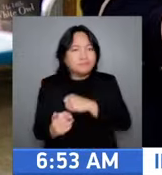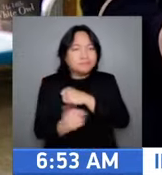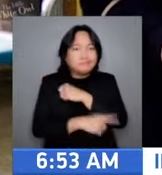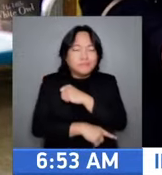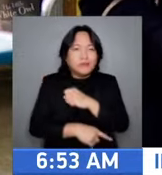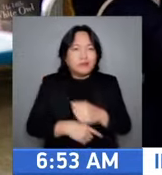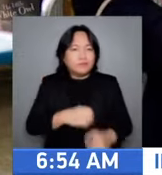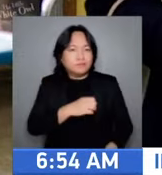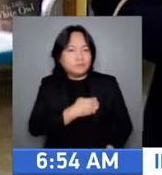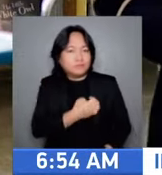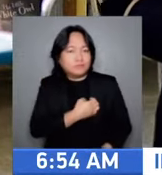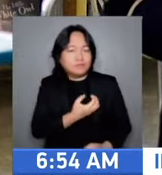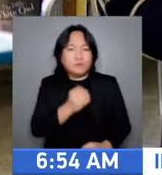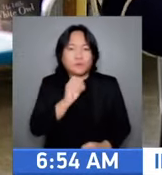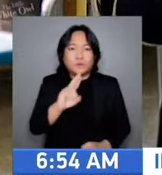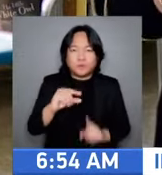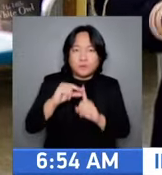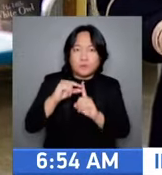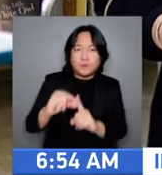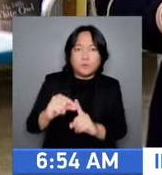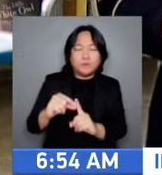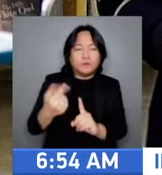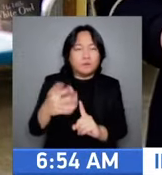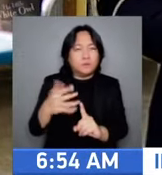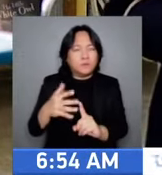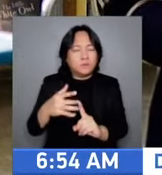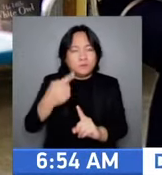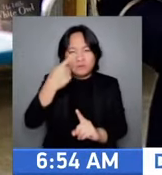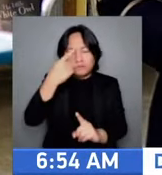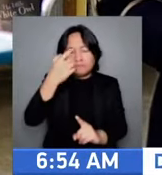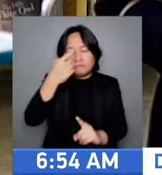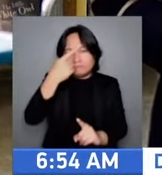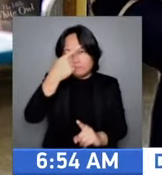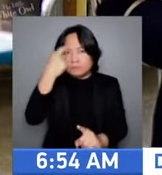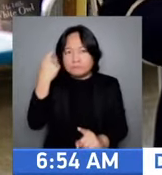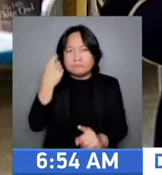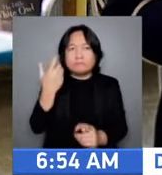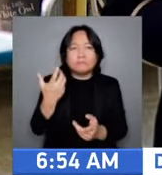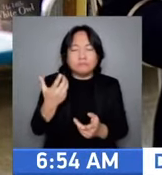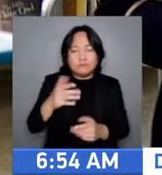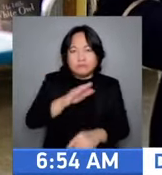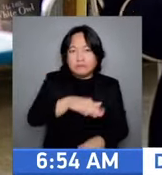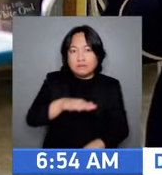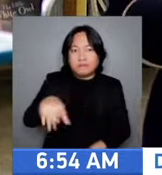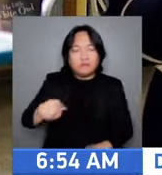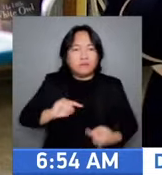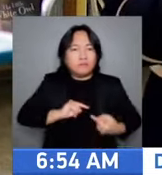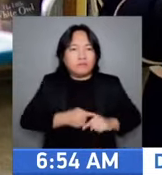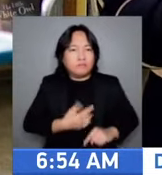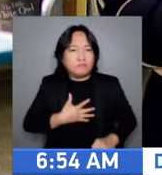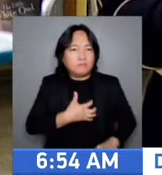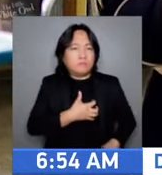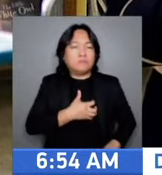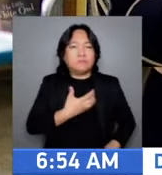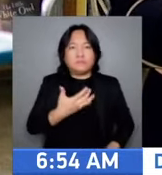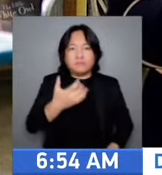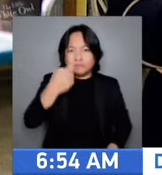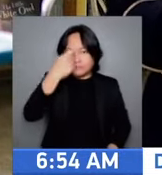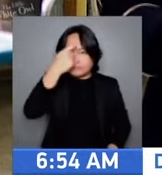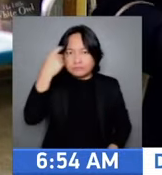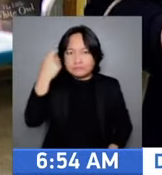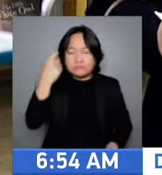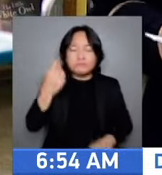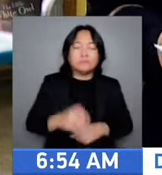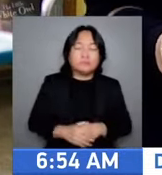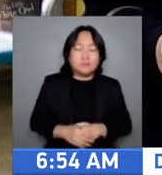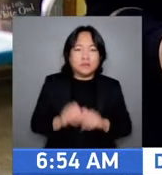masasakit na salita na makakasira sa pagkatao o dignidad ng bata. E baka makasuhan hindi lamang ang magaguro o ang